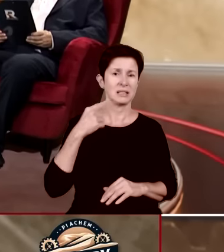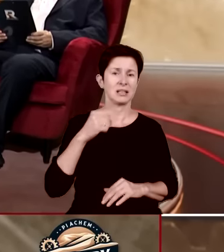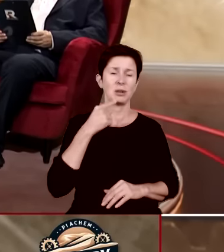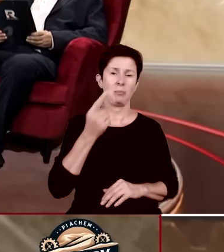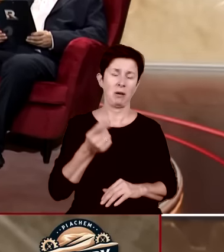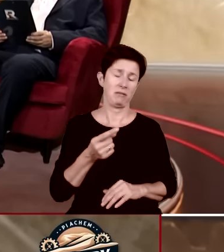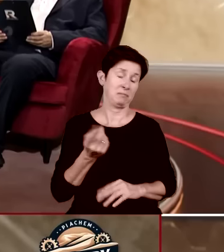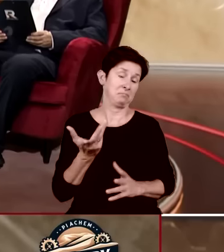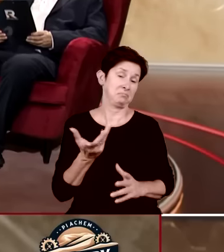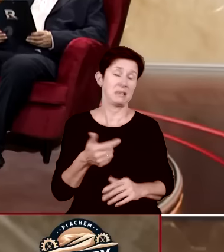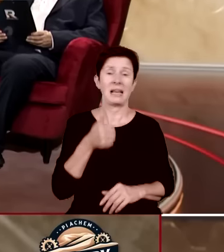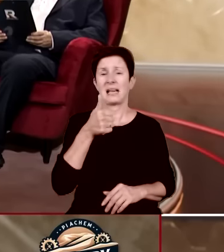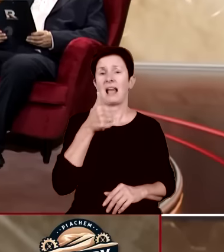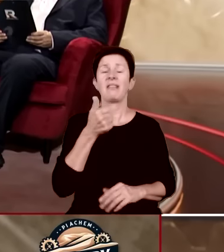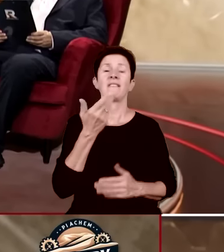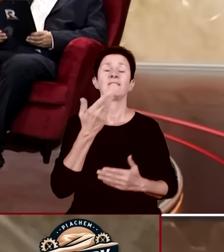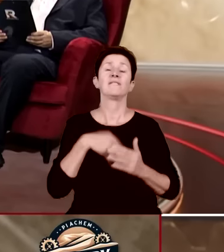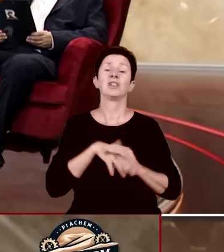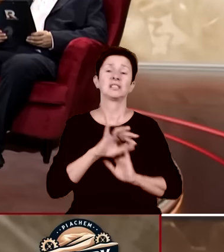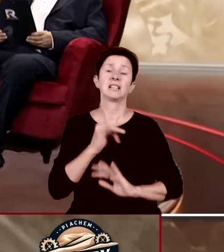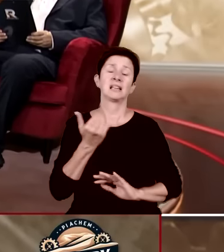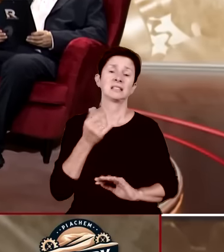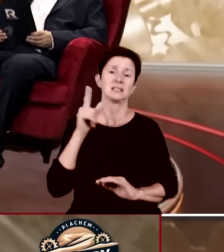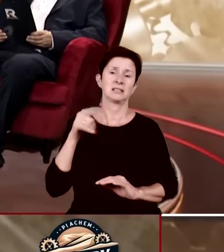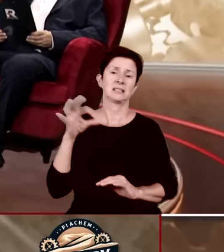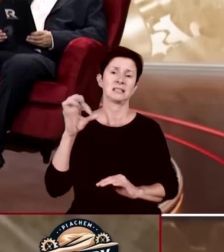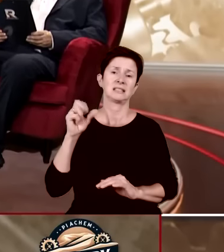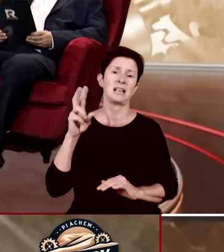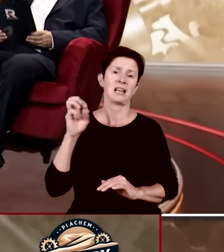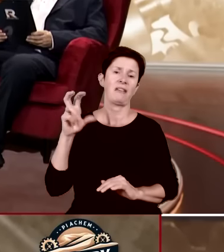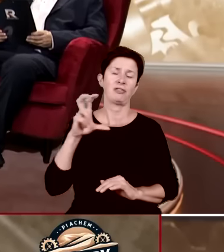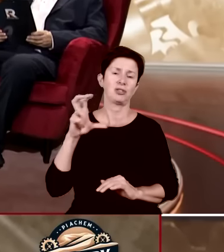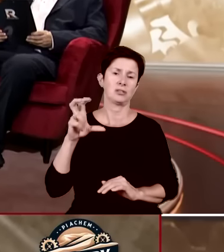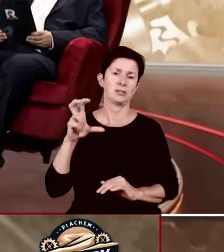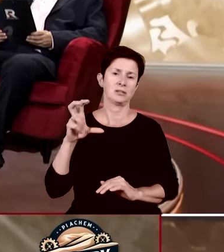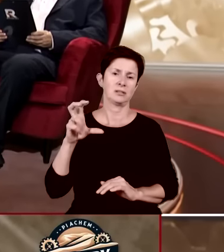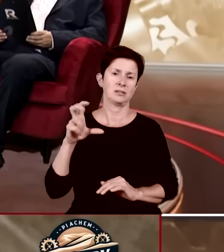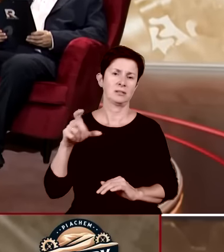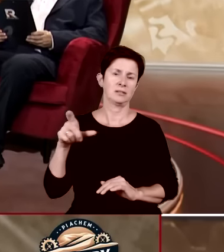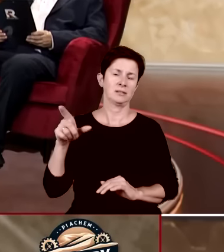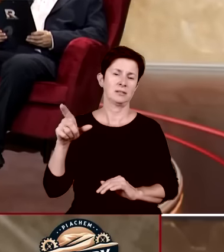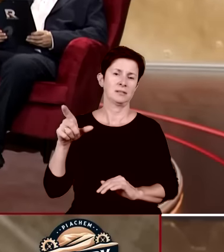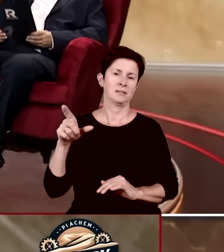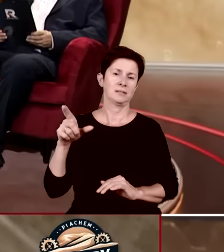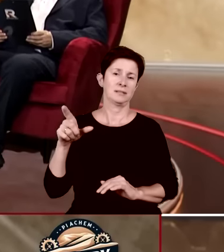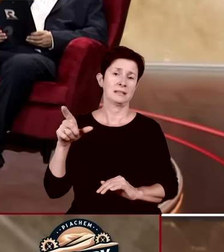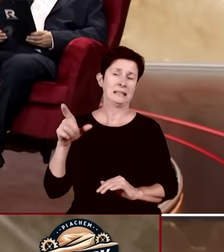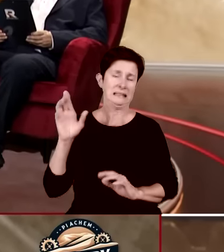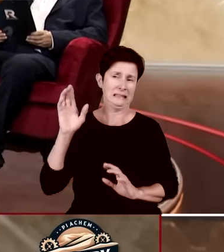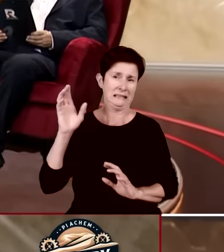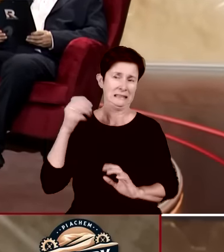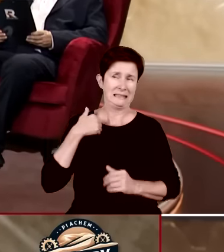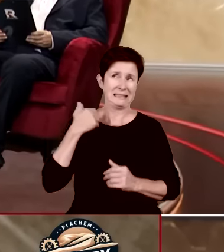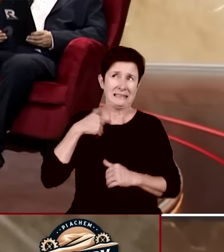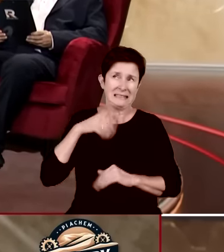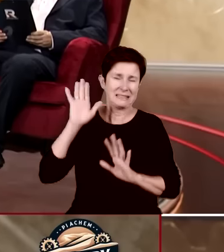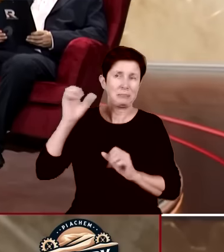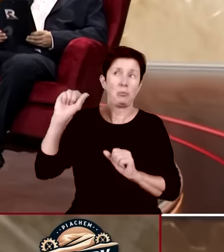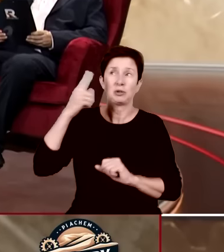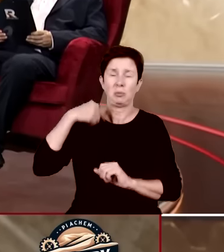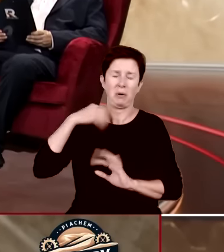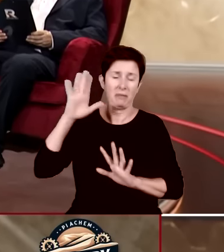wyjście, Tomasz Sakiewicz to nam wszystko pourywa, jak ja to powiem, ale jedyne wyjście to jest